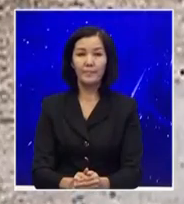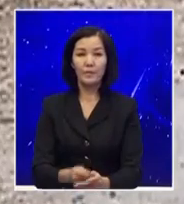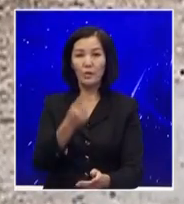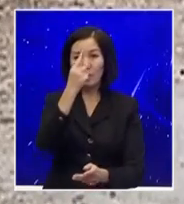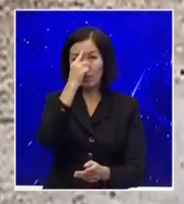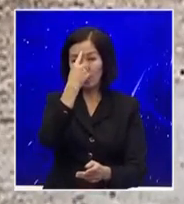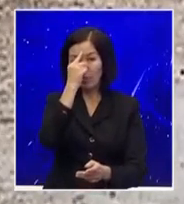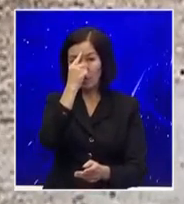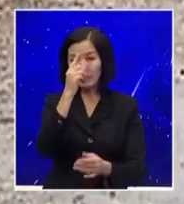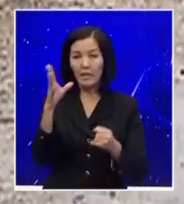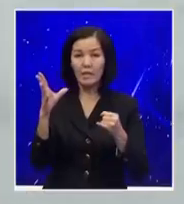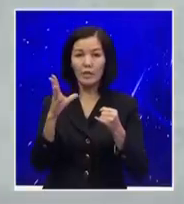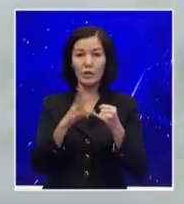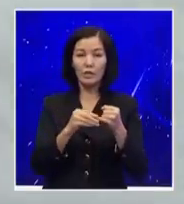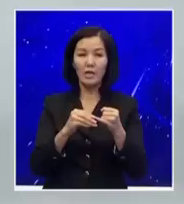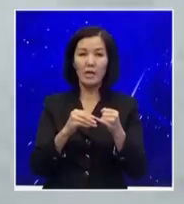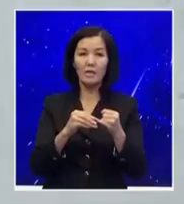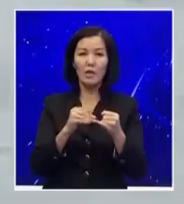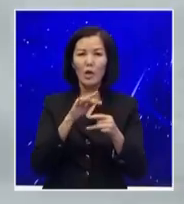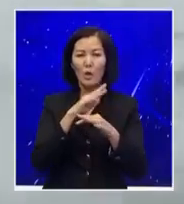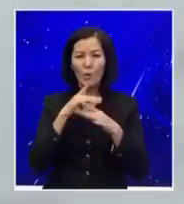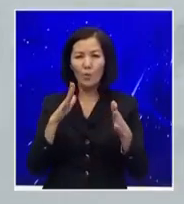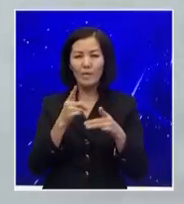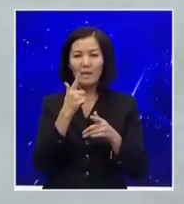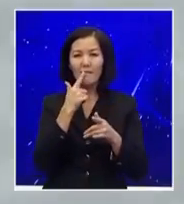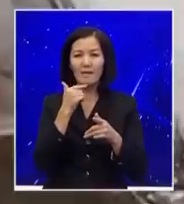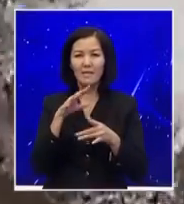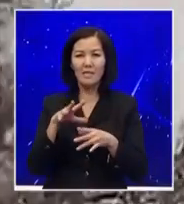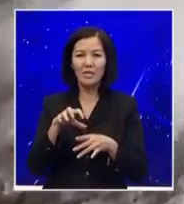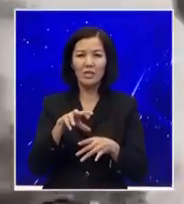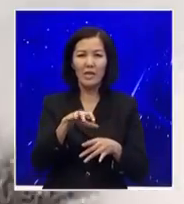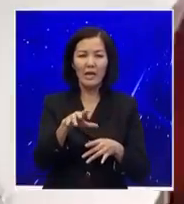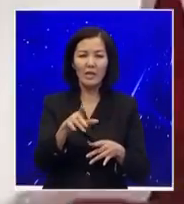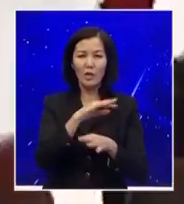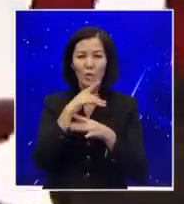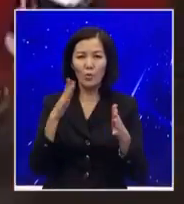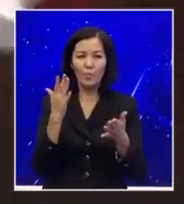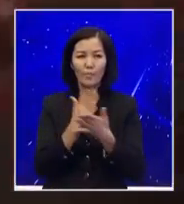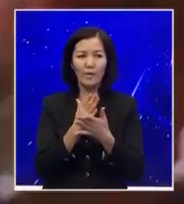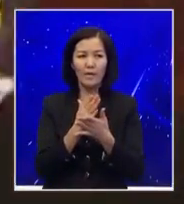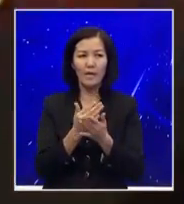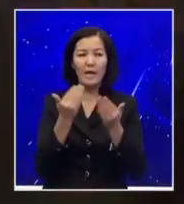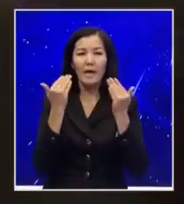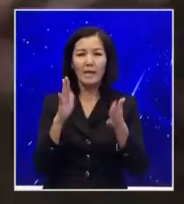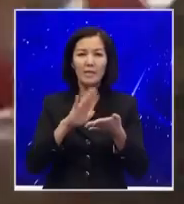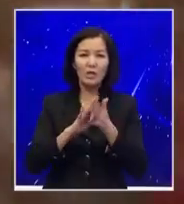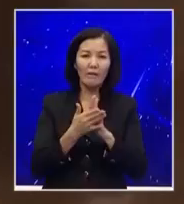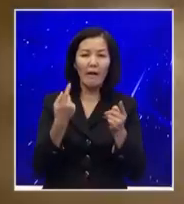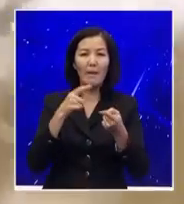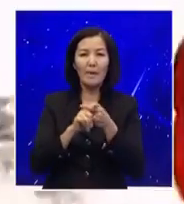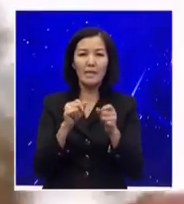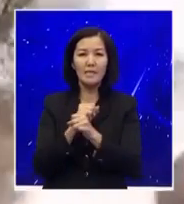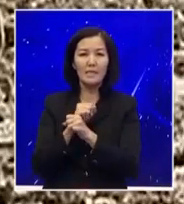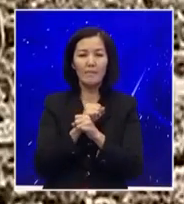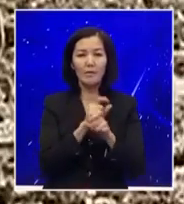Күндістанның жағажайларын мыңдаған қызыл шаяндар басып қалды. Жәндіктерді судан жағалауға жылы ағым итеріп тастаса керек. Жағдайға байланысты демалыста